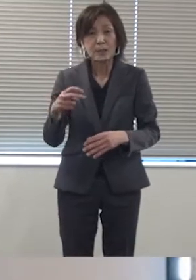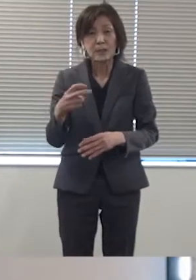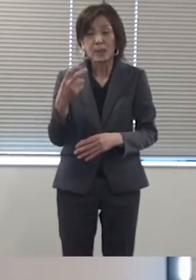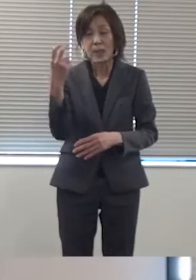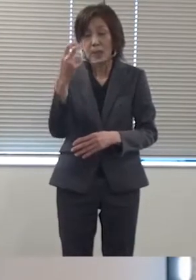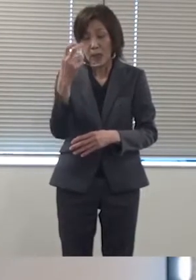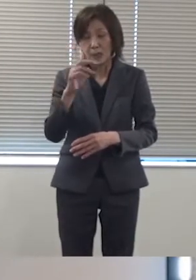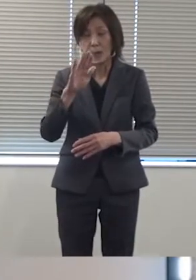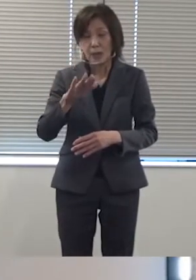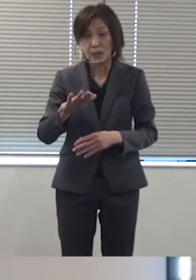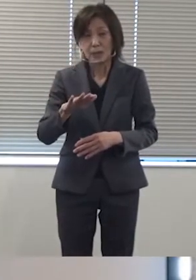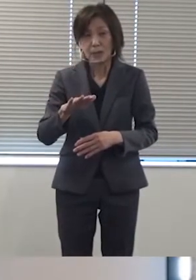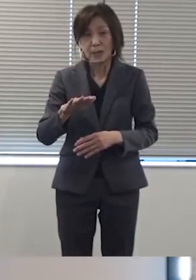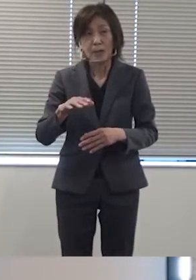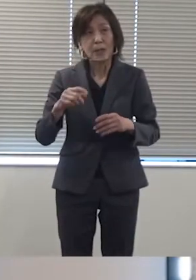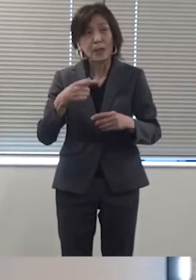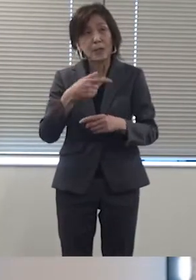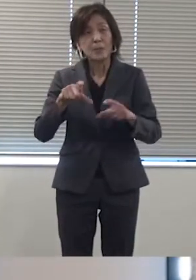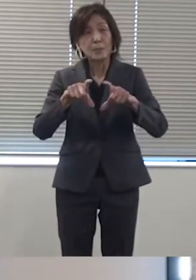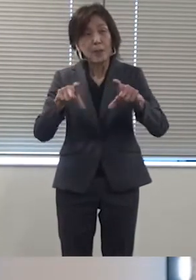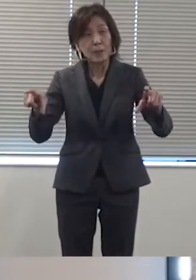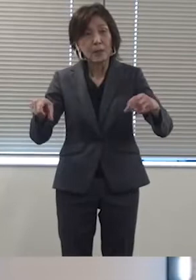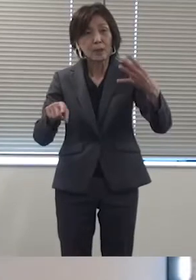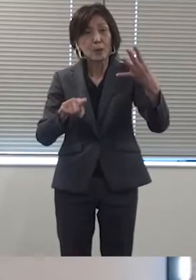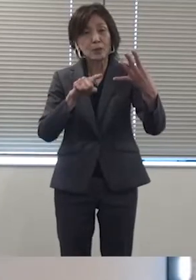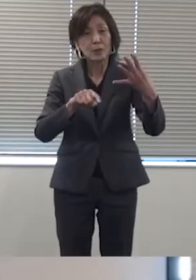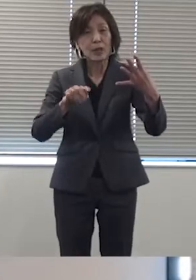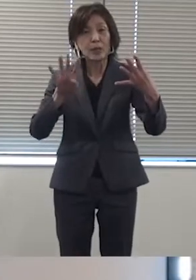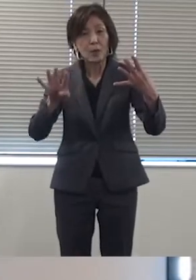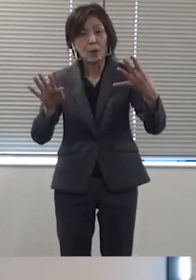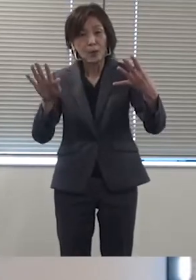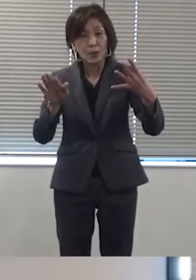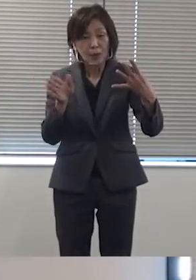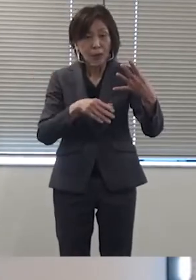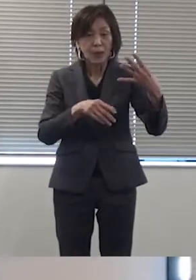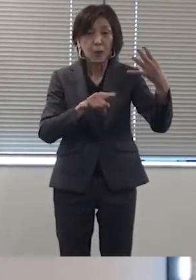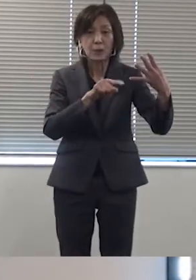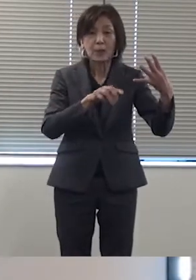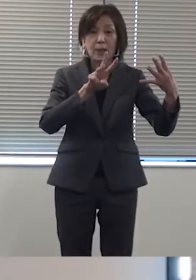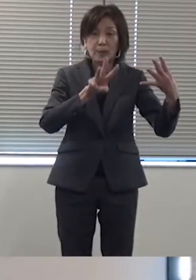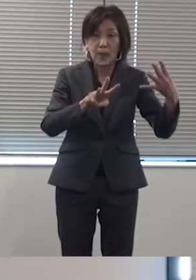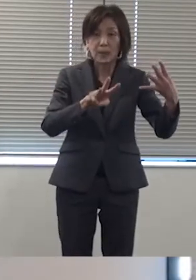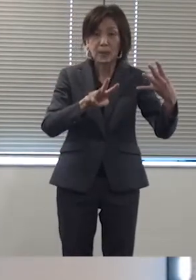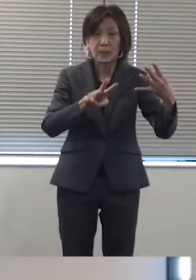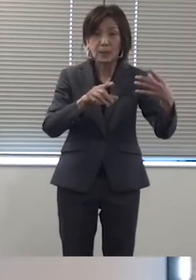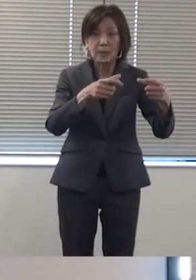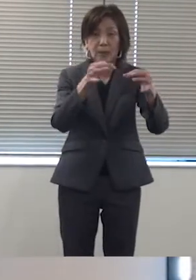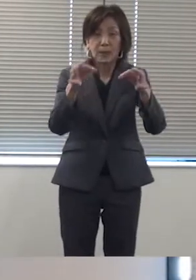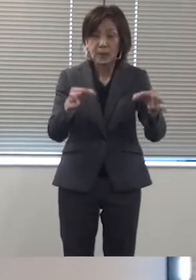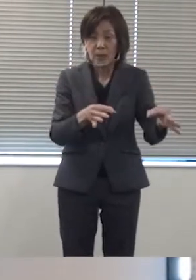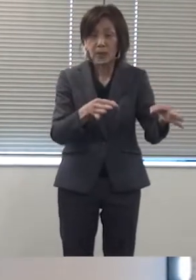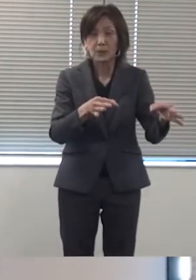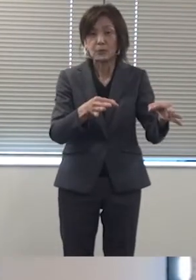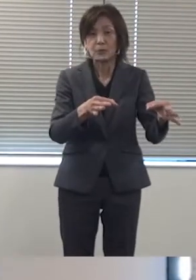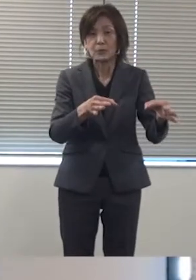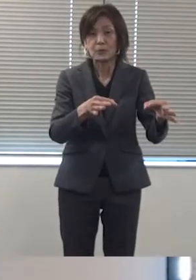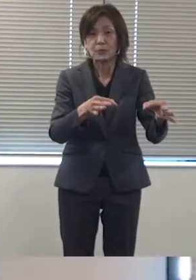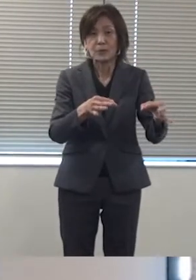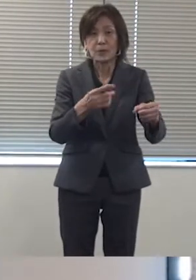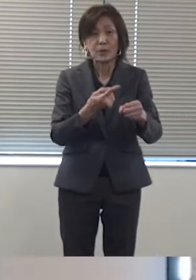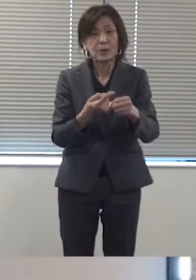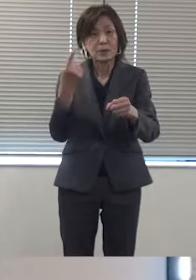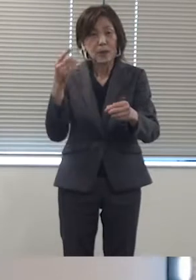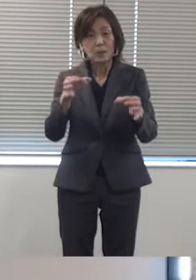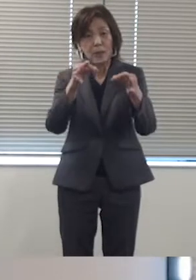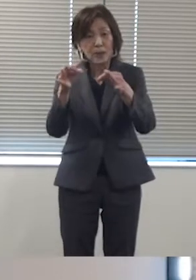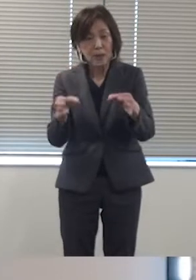引き下げますとともに、昨年12月に減額できなかった分については本年6月で調整を行うもので